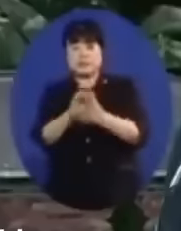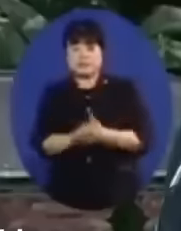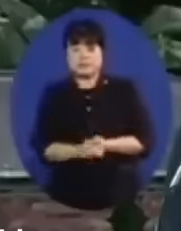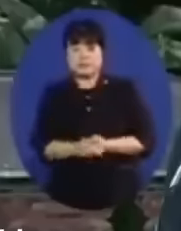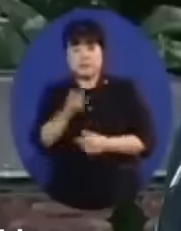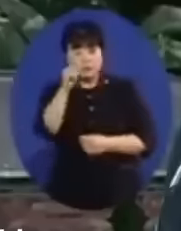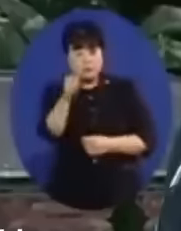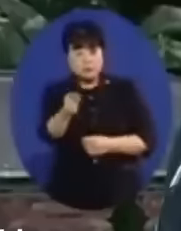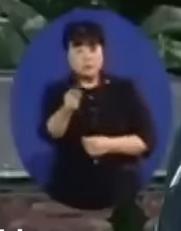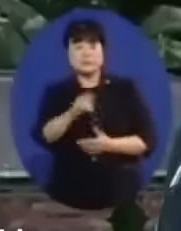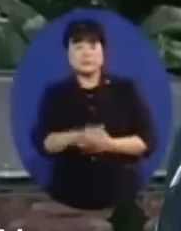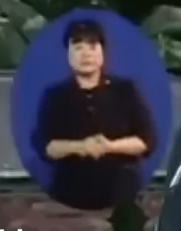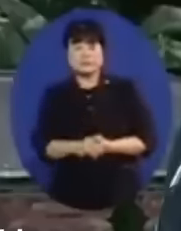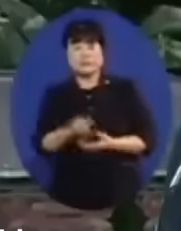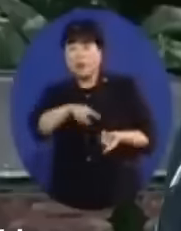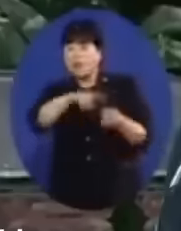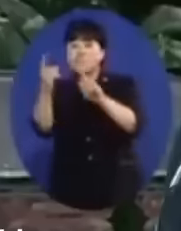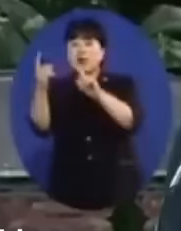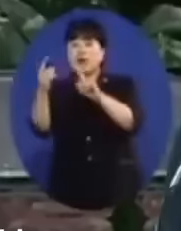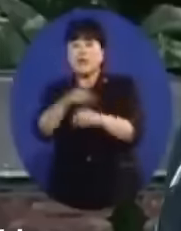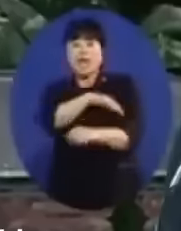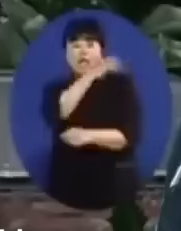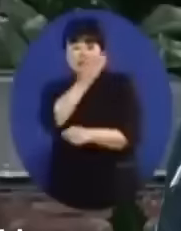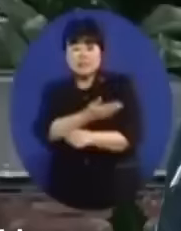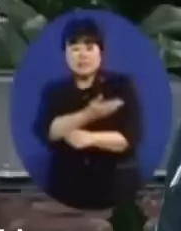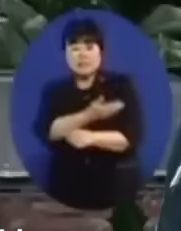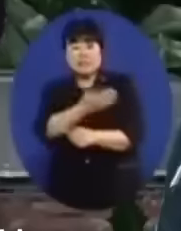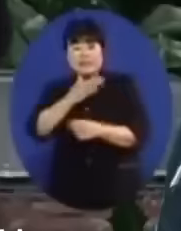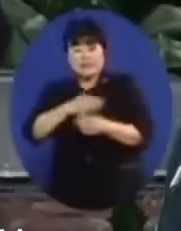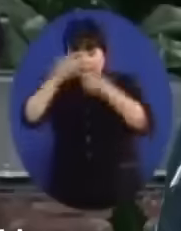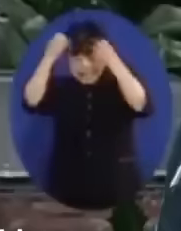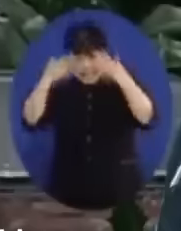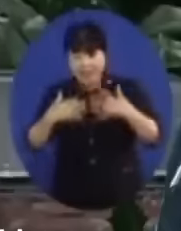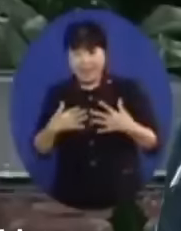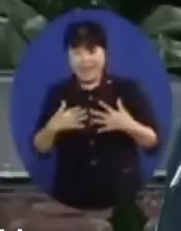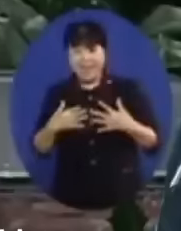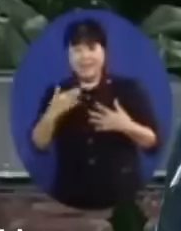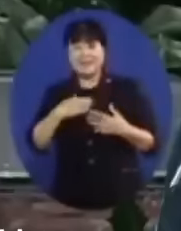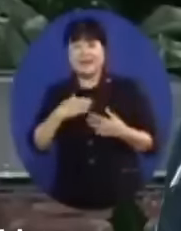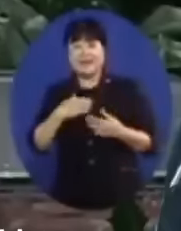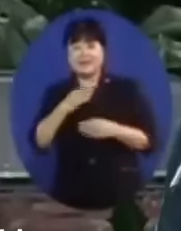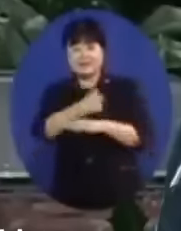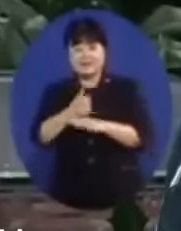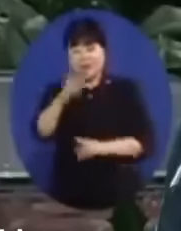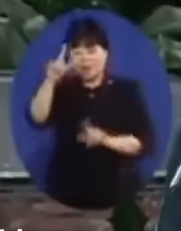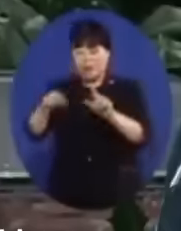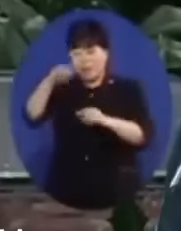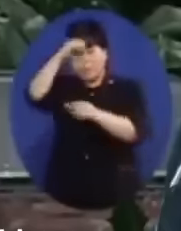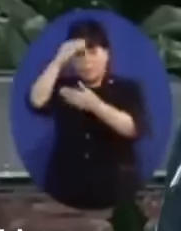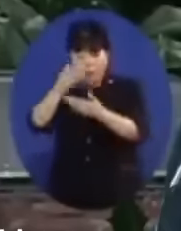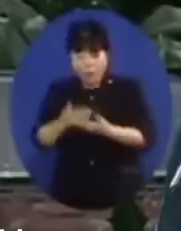그 부활의 능력이 나에게 임하여서 나를 그리스도의 형상을